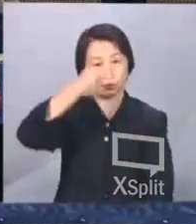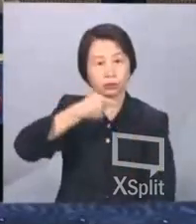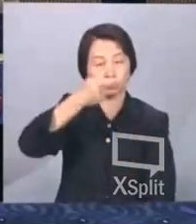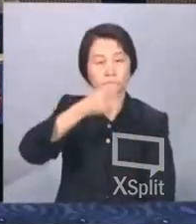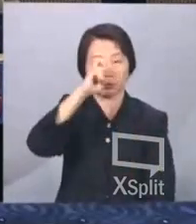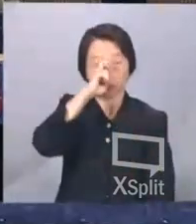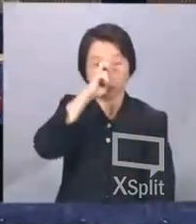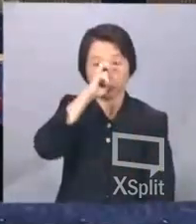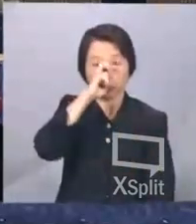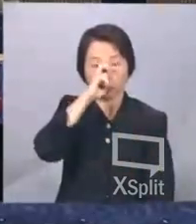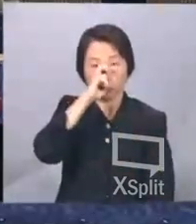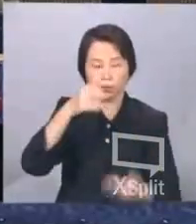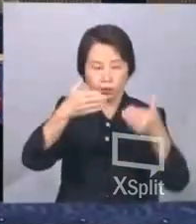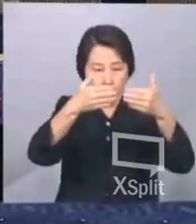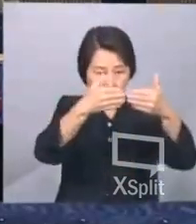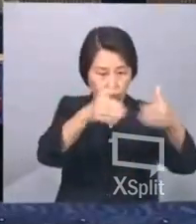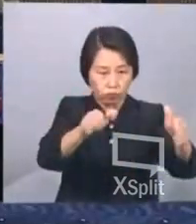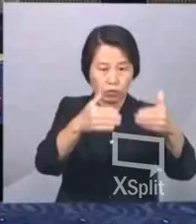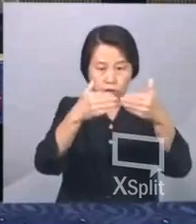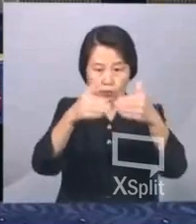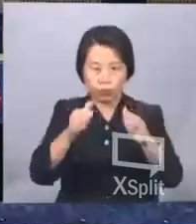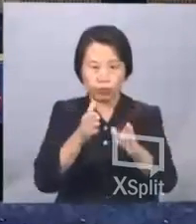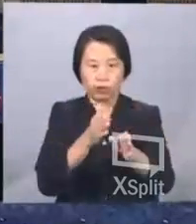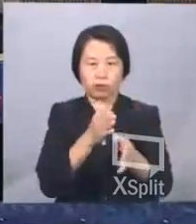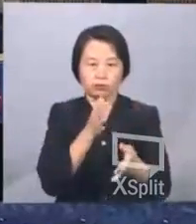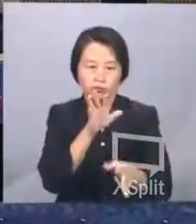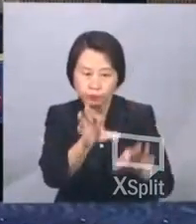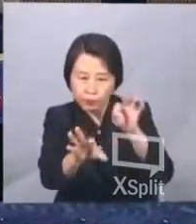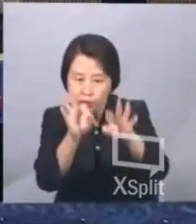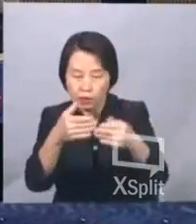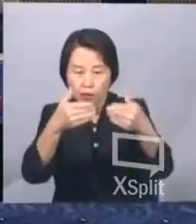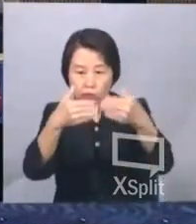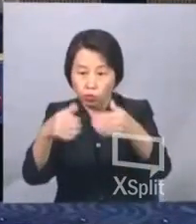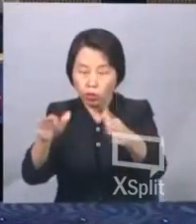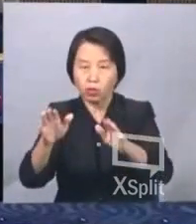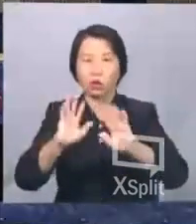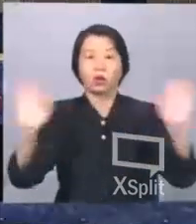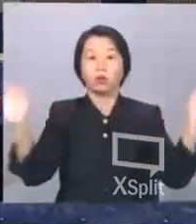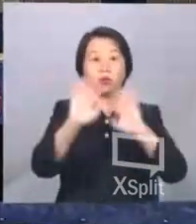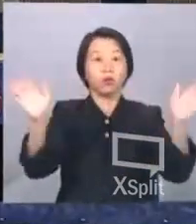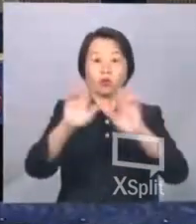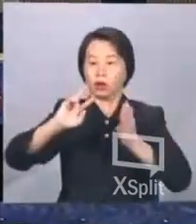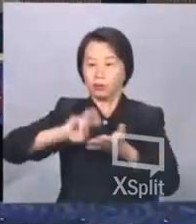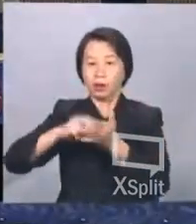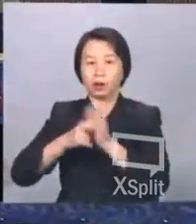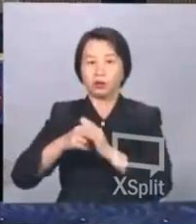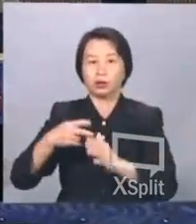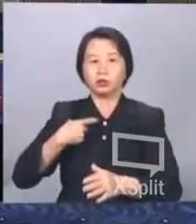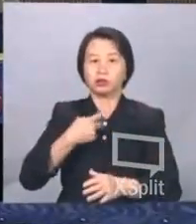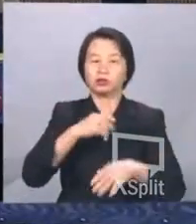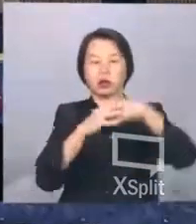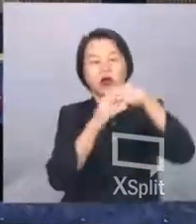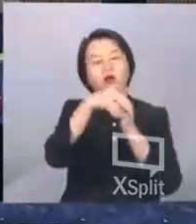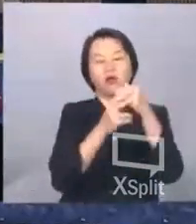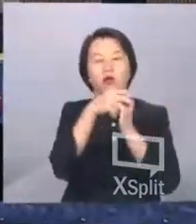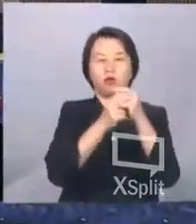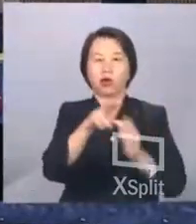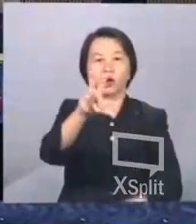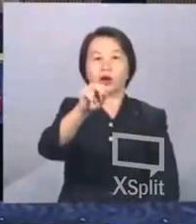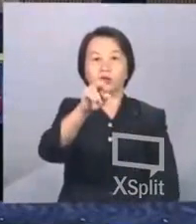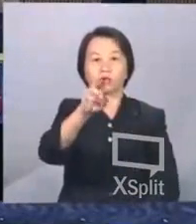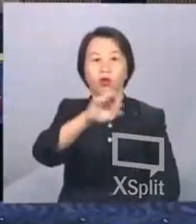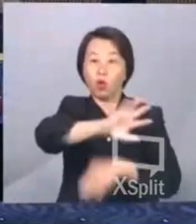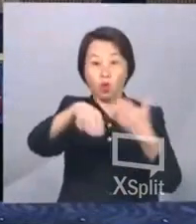bahwa pembukaan bobok sektor yang terhadi ini bukan bermaksud kita melonggarkan perintah